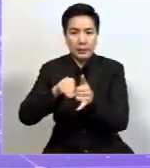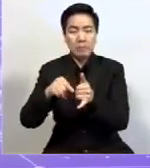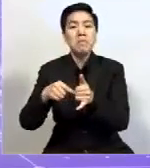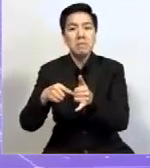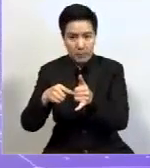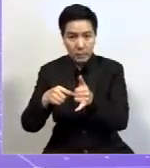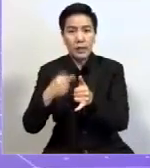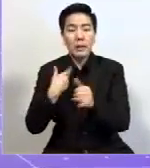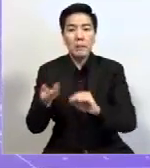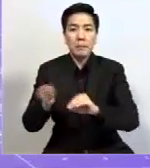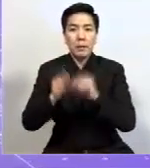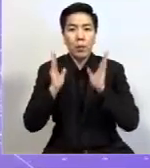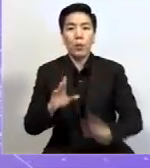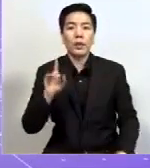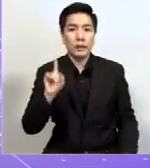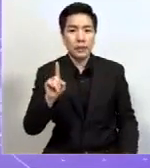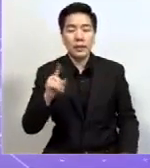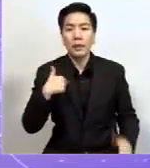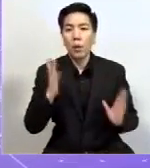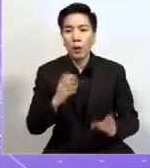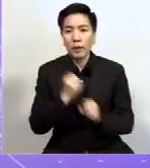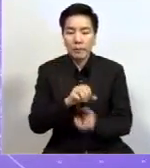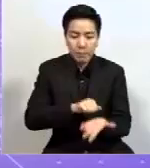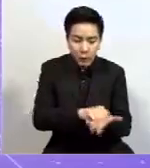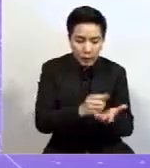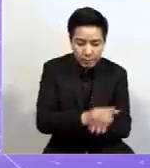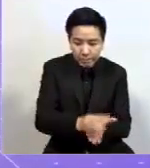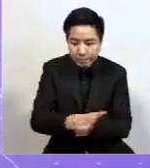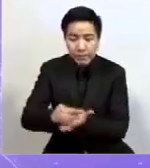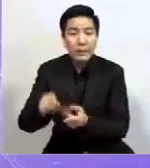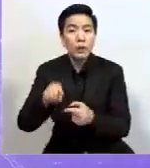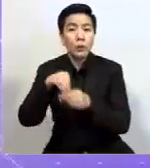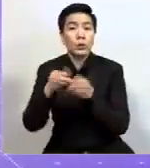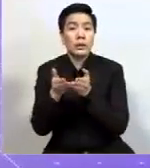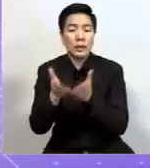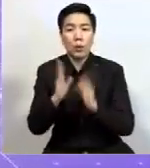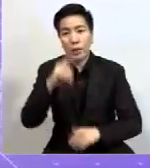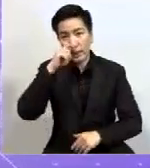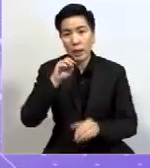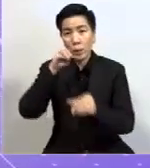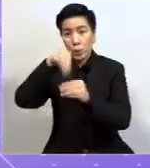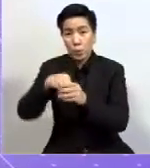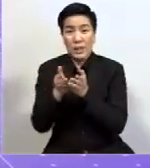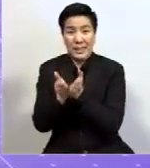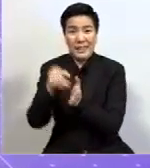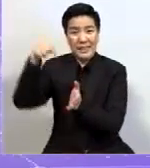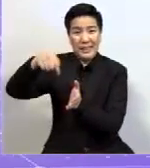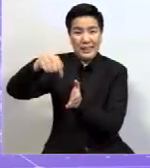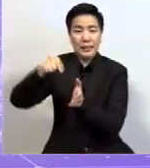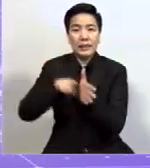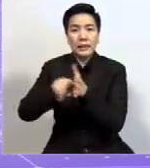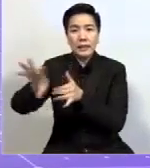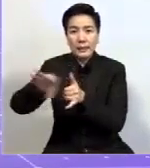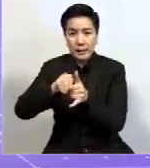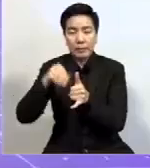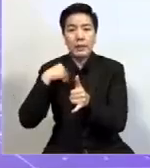วรัสโควิด-19 เพิ่มขึ้นอีก1คนซึ่งเป็นลูกเรือค่ะก็ทำให้ตัวเลขขณะนี้มีคนไทยที่อยู่ในเรือลำดังกล่าวติด